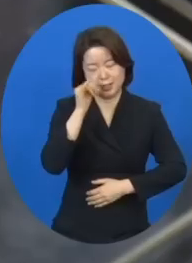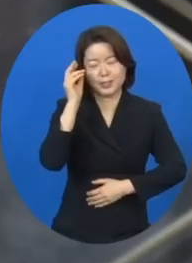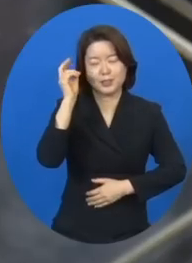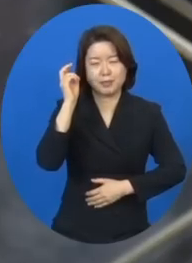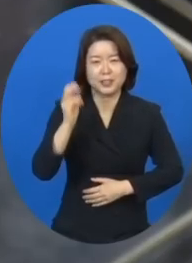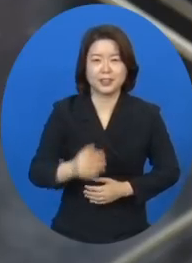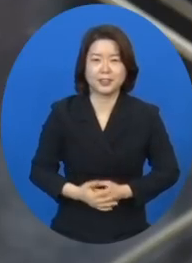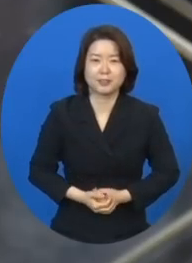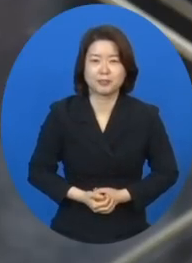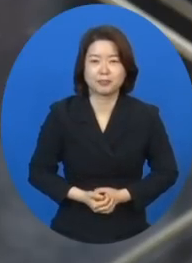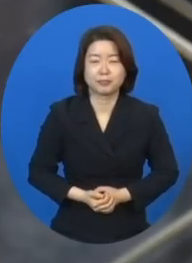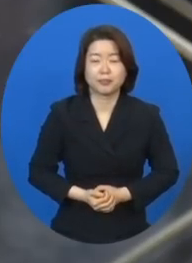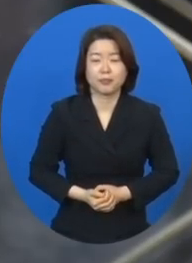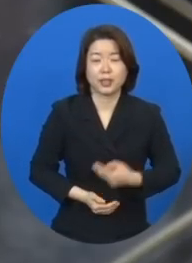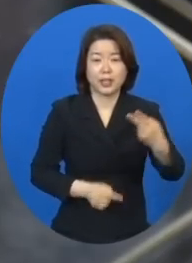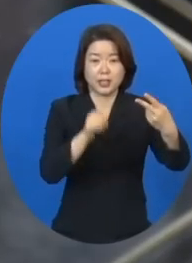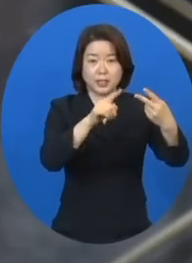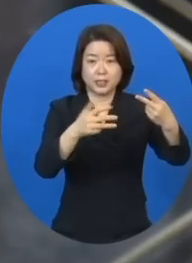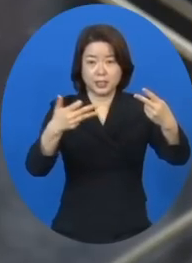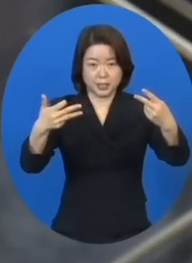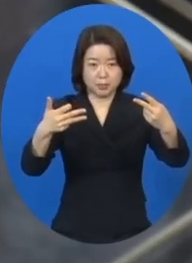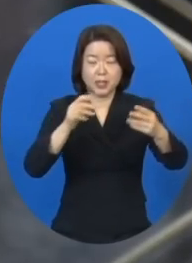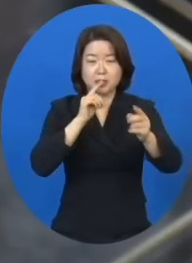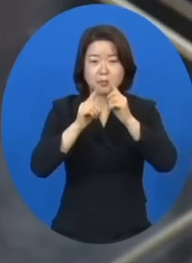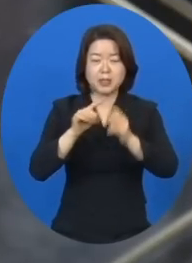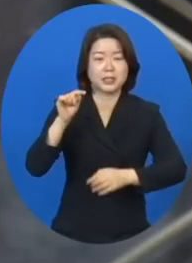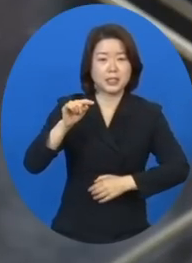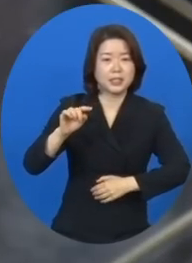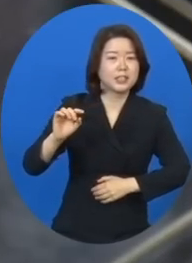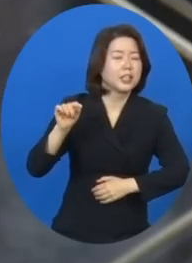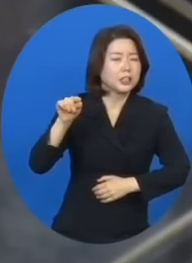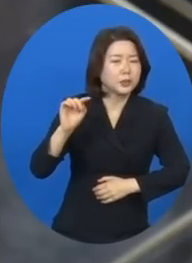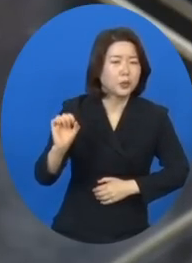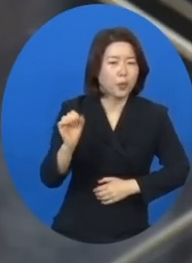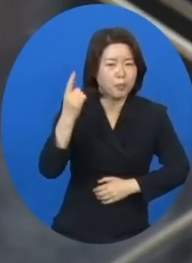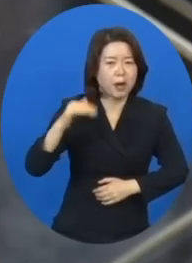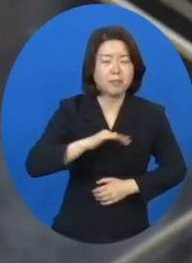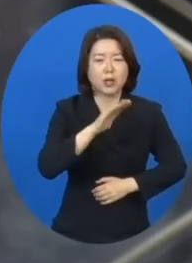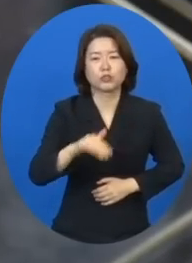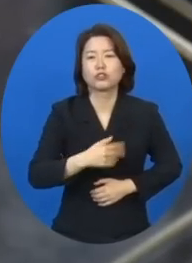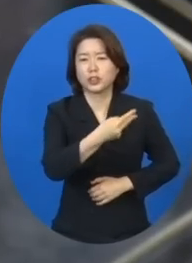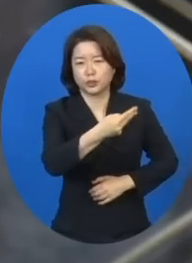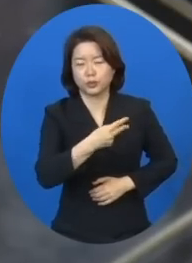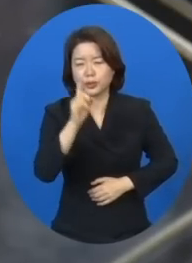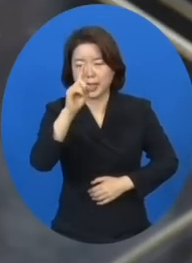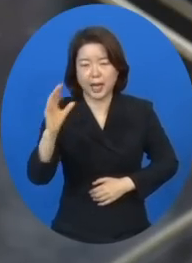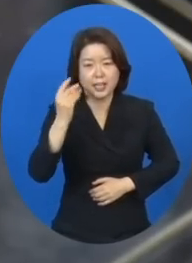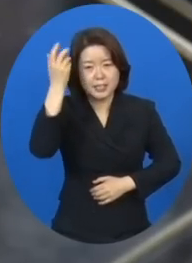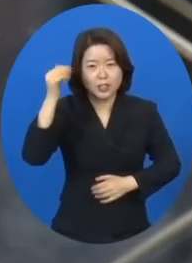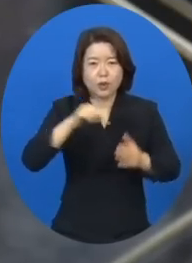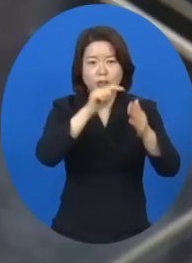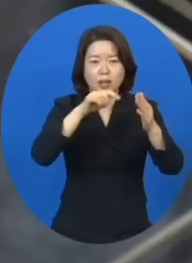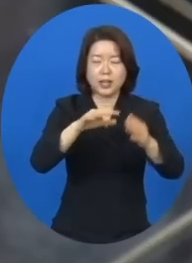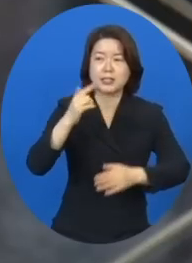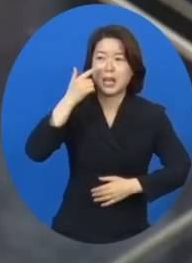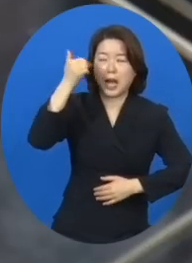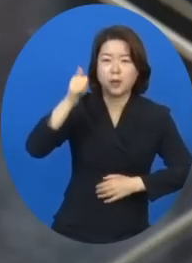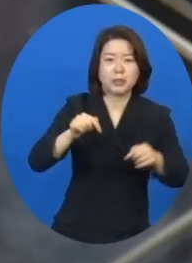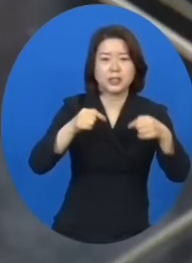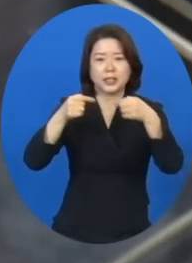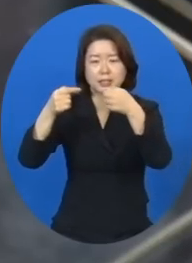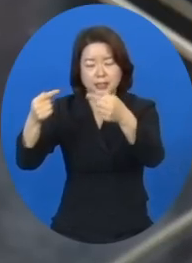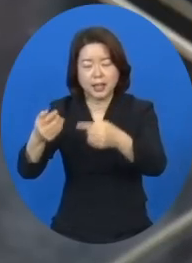믿습니다. 18절 말씀 붙잡고 기도합니다. 이는 그로 말미암아 우리 둘이 한 성령 안에서 아버지께 나아감을 얻게 하려